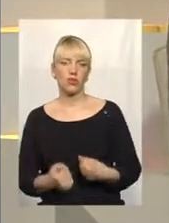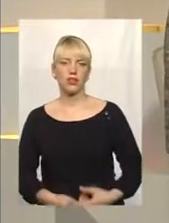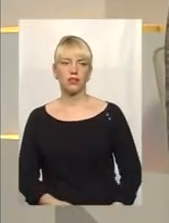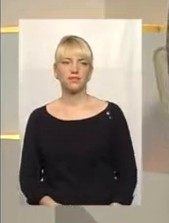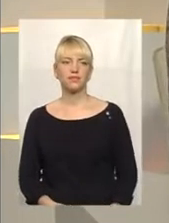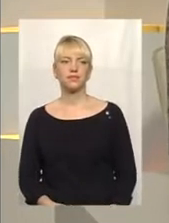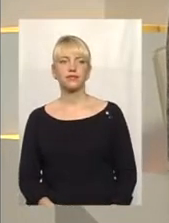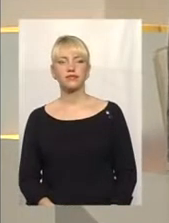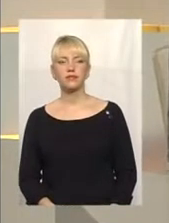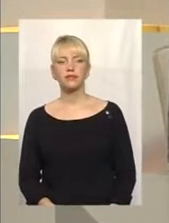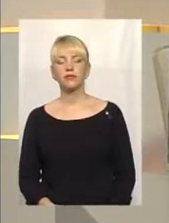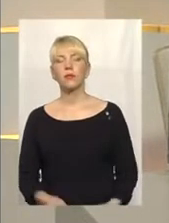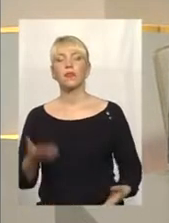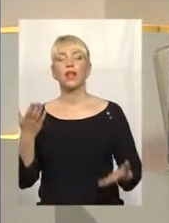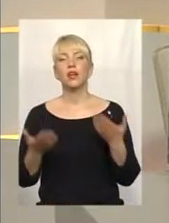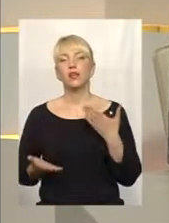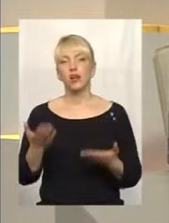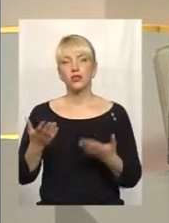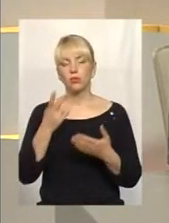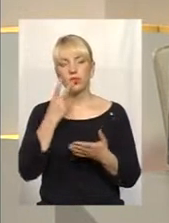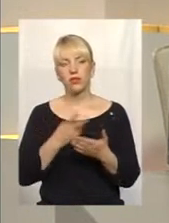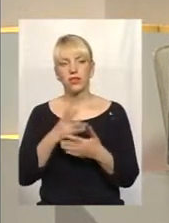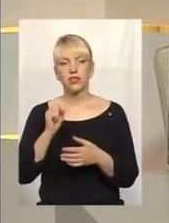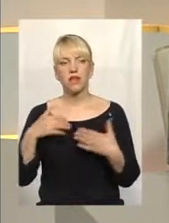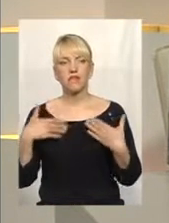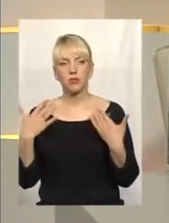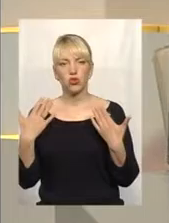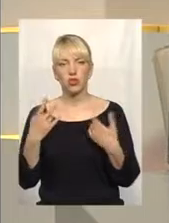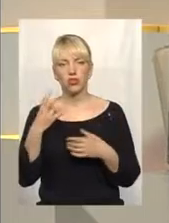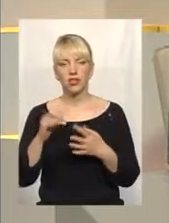географічні. Якщо поглянути на відпочинок на селі,